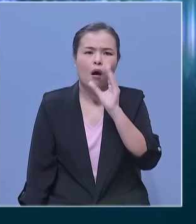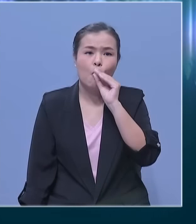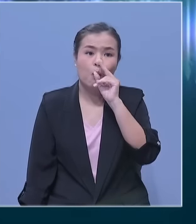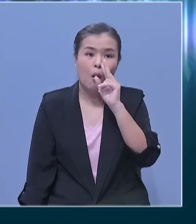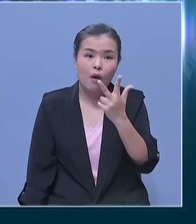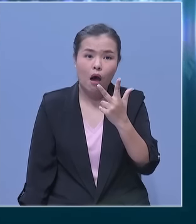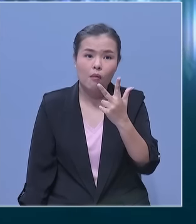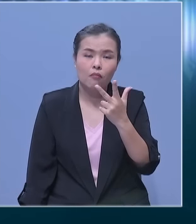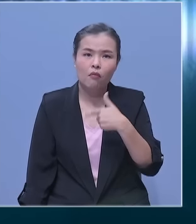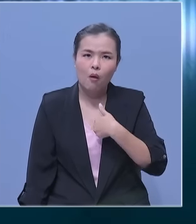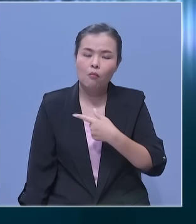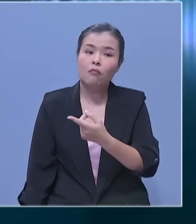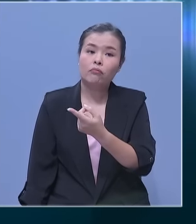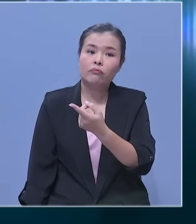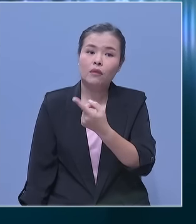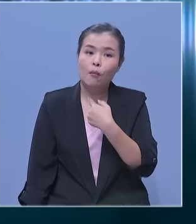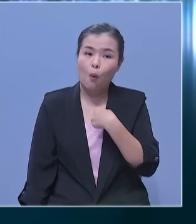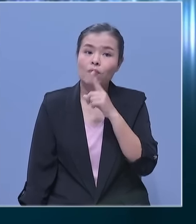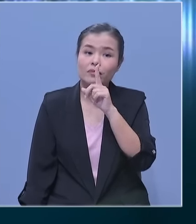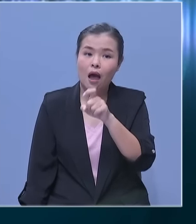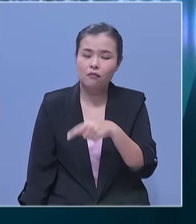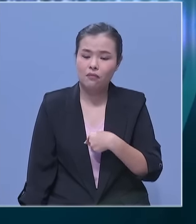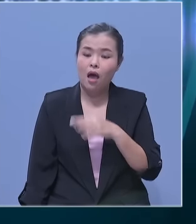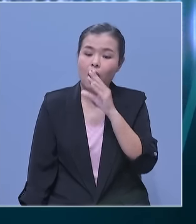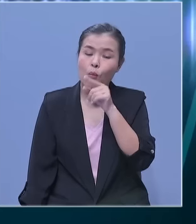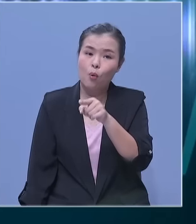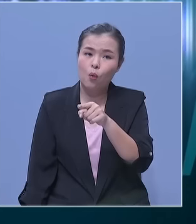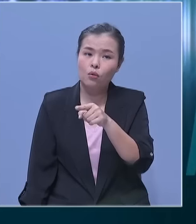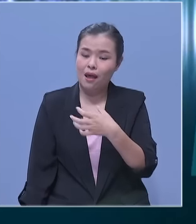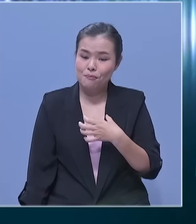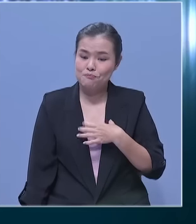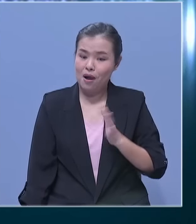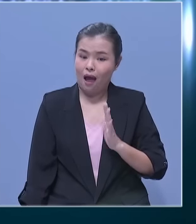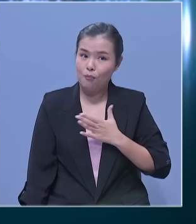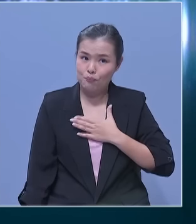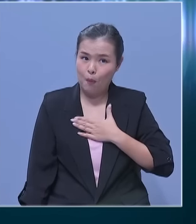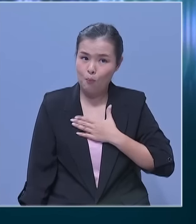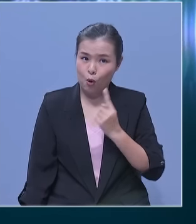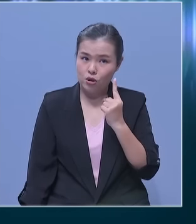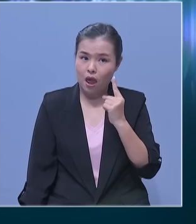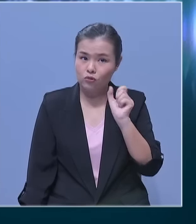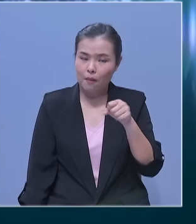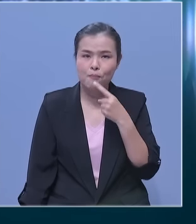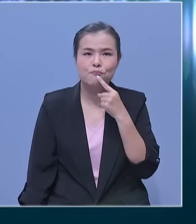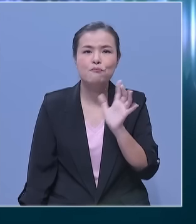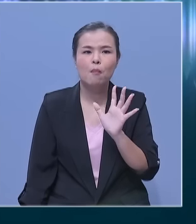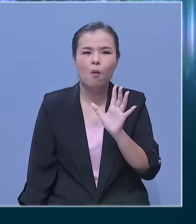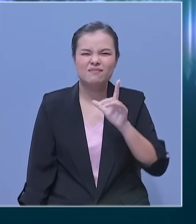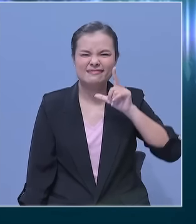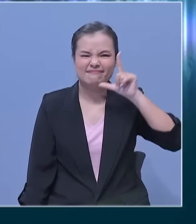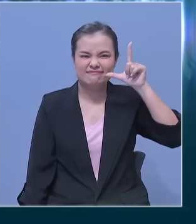ามผมก็ถามว่าเลยว่าสรุปที่พี่พูดมานี่คือพี่ไม่ให้ผมเข้าใช่ไหมเขาไม่ตอบครับเขาทำหน้